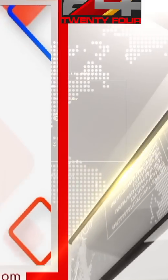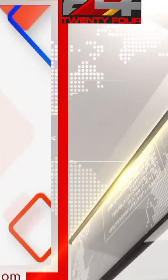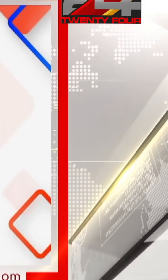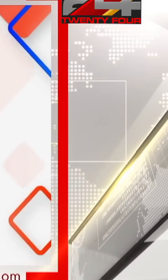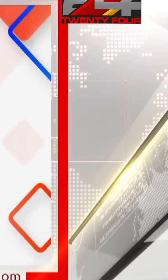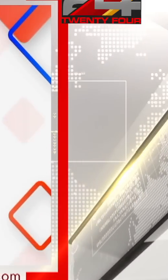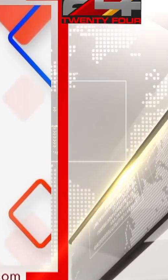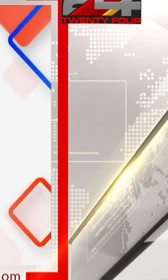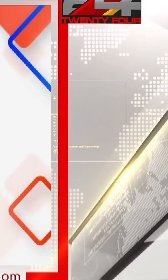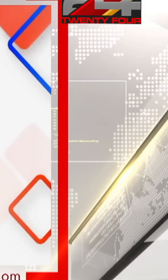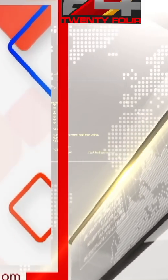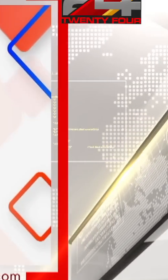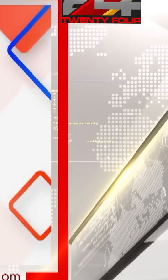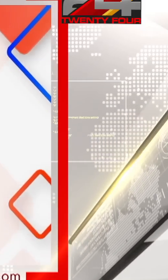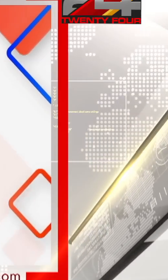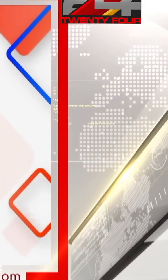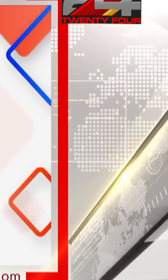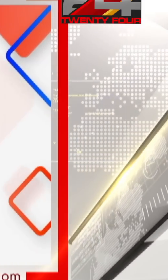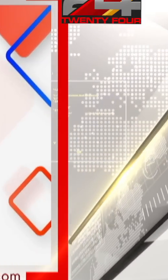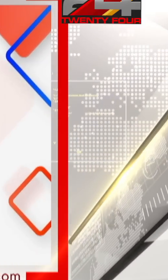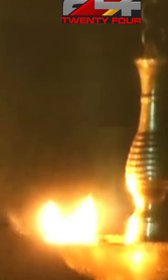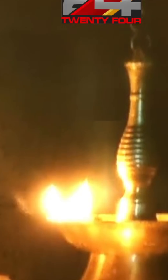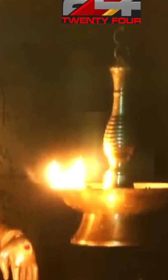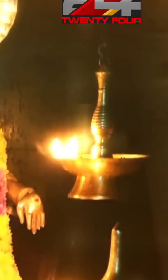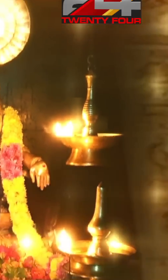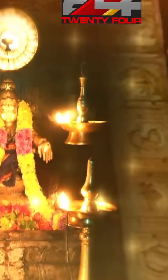ലജ്ന മൾട്ടി സ്റ്റേറ്റ് ഹൗസിംഗ് കോപ്പറേറ്റീവ് സൊസൈറ്റി ലിമിറ്റഡ്.